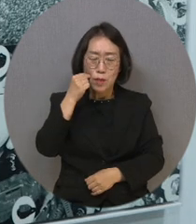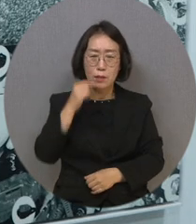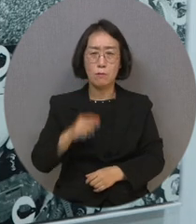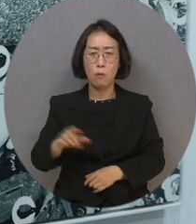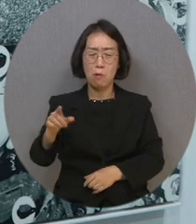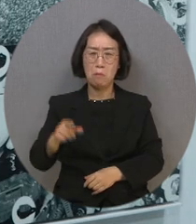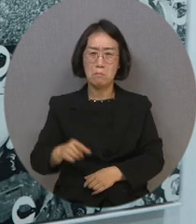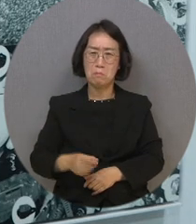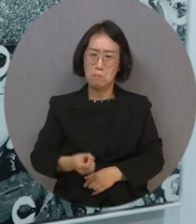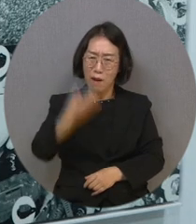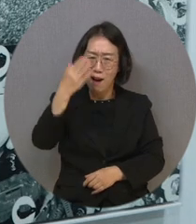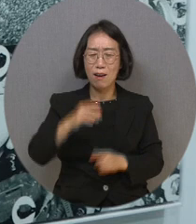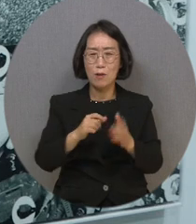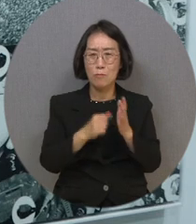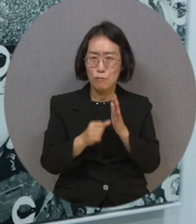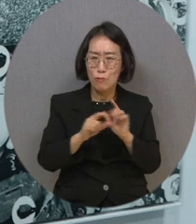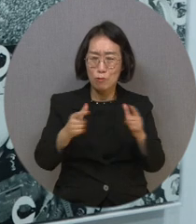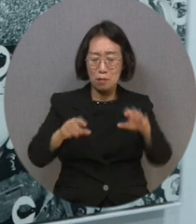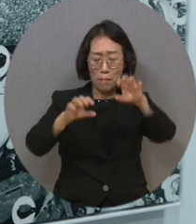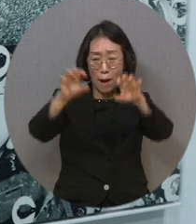볼품없는 장난감으로 역설합니다.